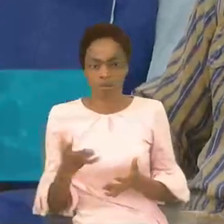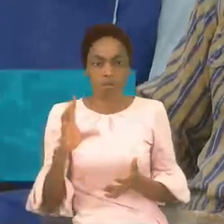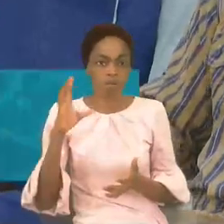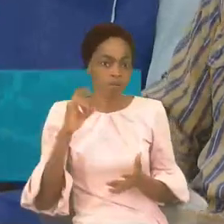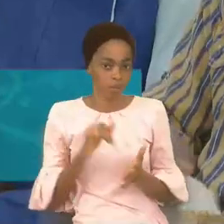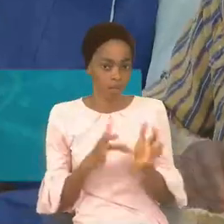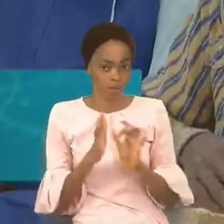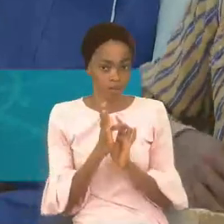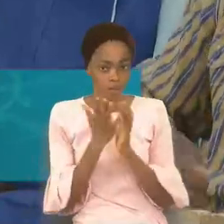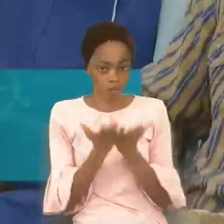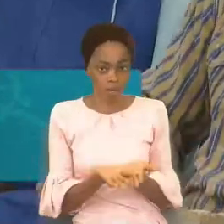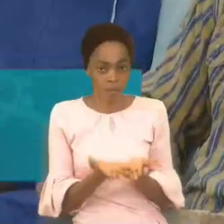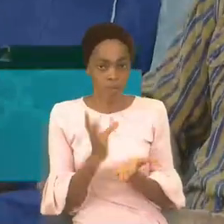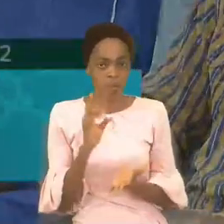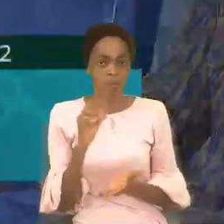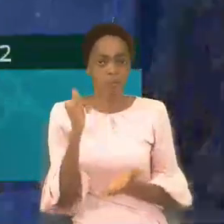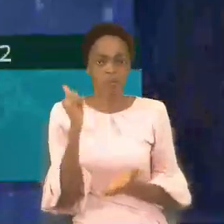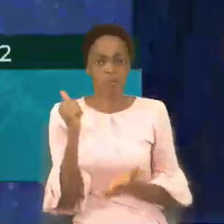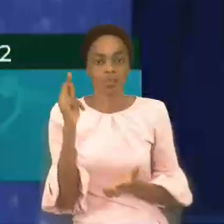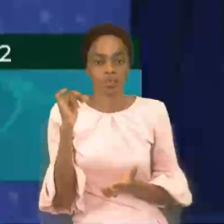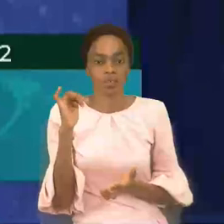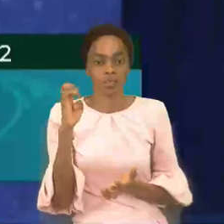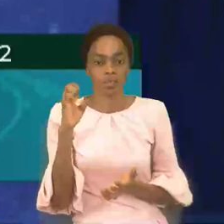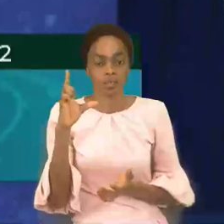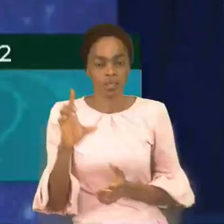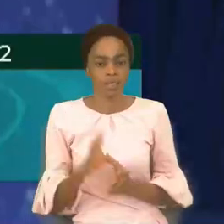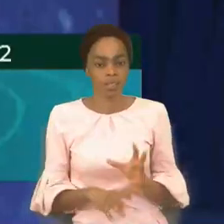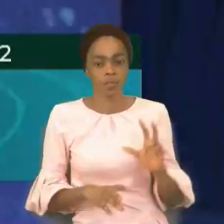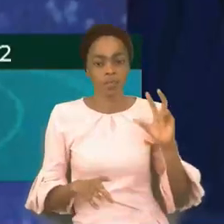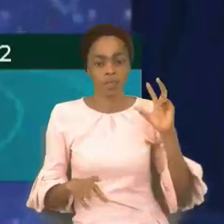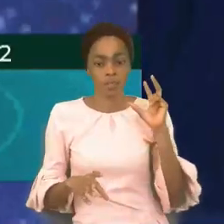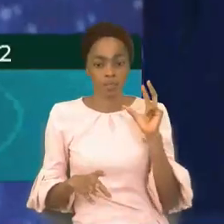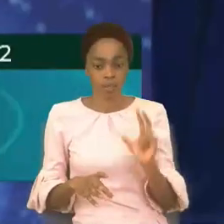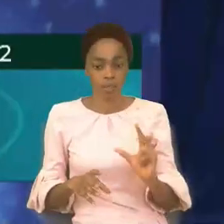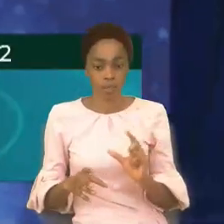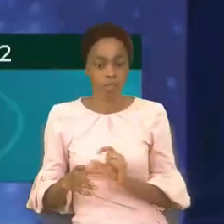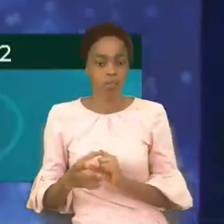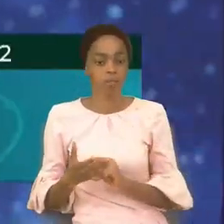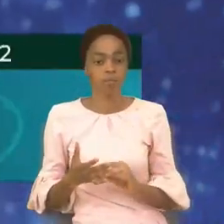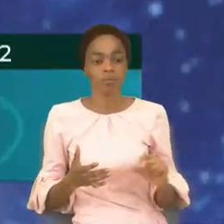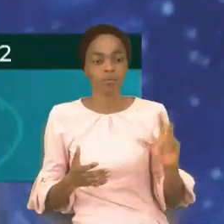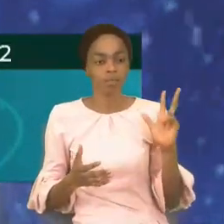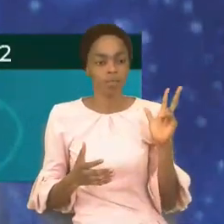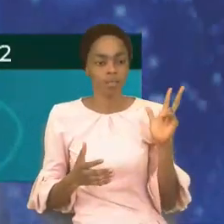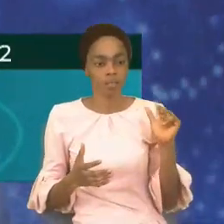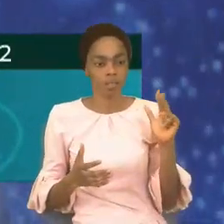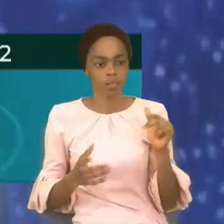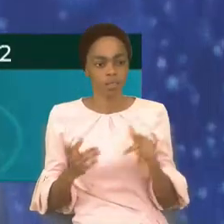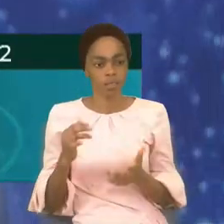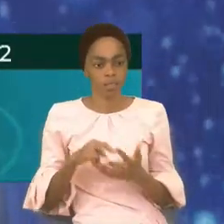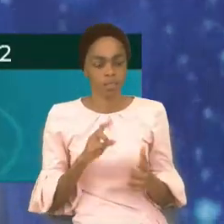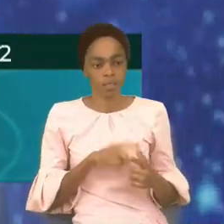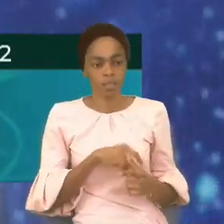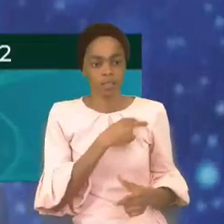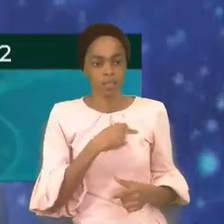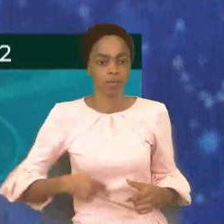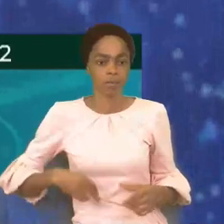Daniel 3, 13. Alors, Nebuchadnezzar, irrité et furieux, donna l'ordre